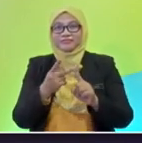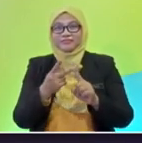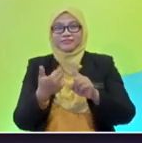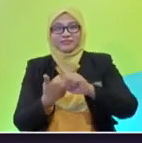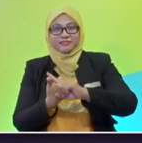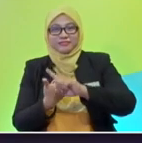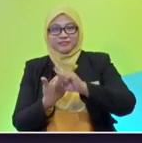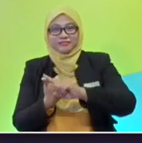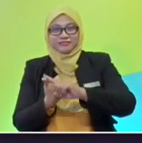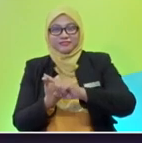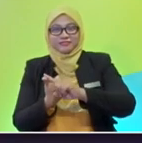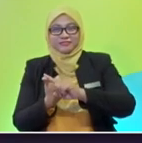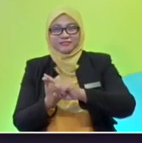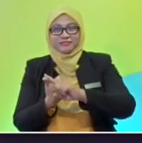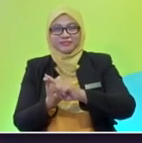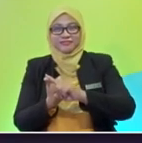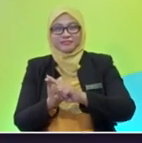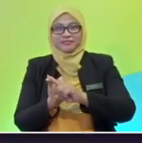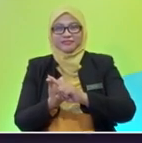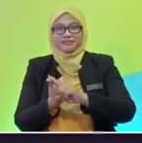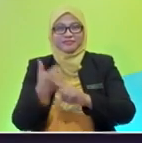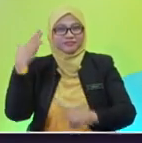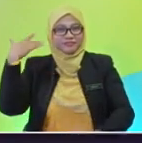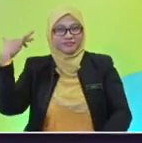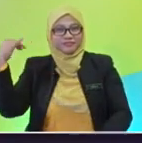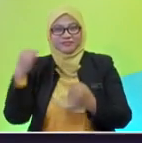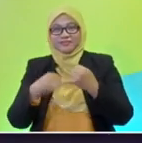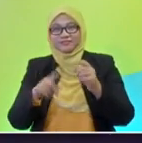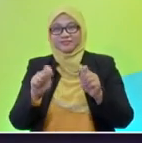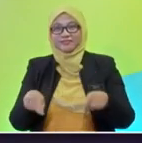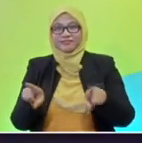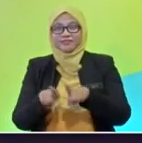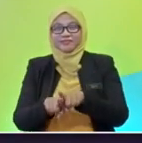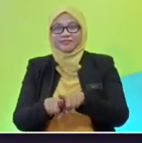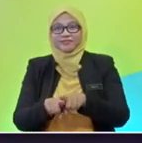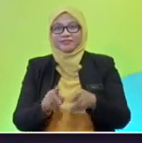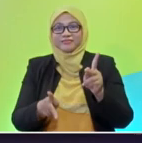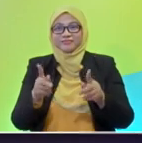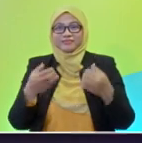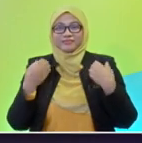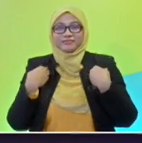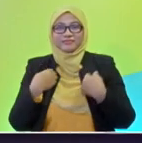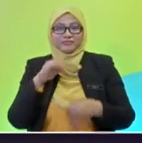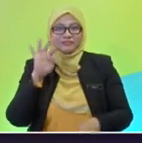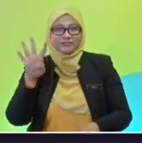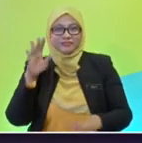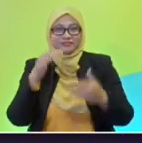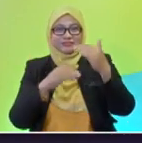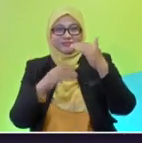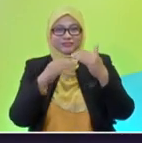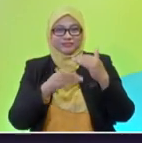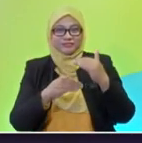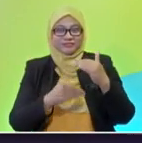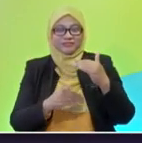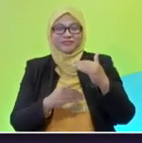akhirnya mestilah sama. Katakan ada empat baris. Setiap baris terdiri daripada rangkai kata suku kata akhir yang